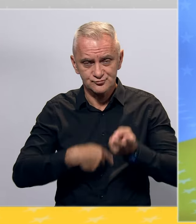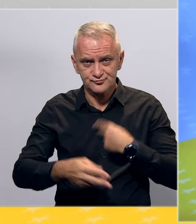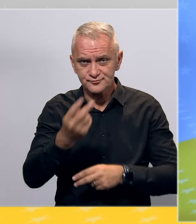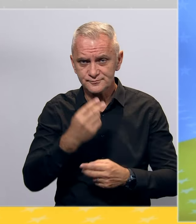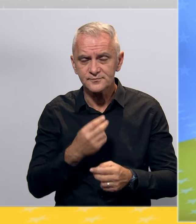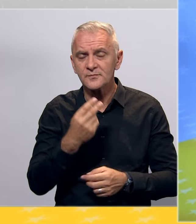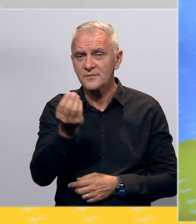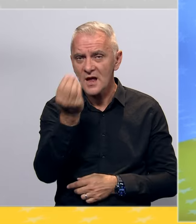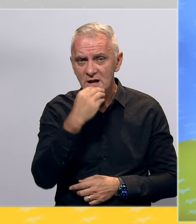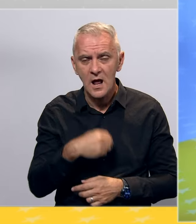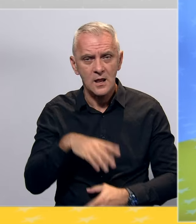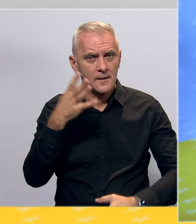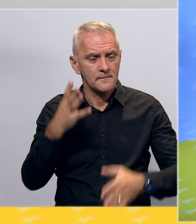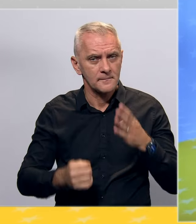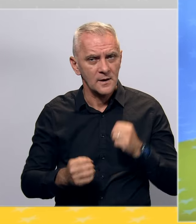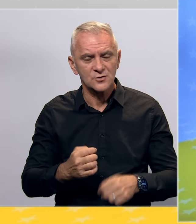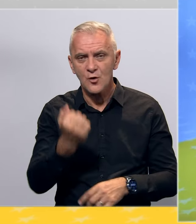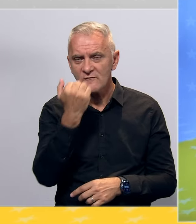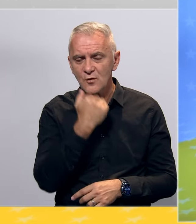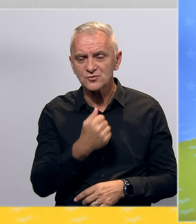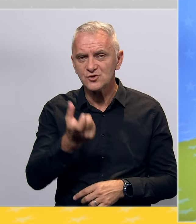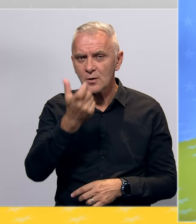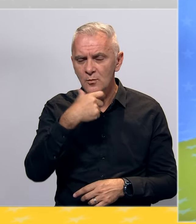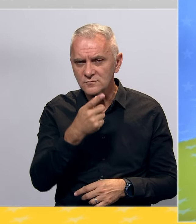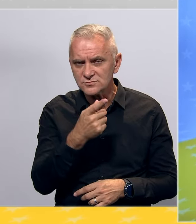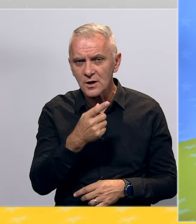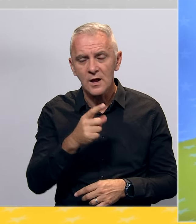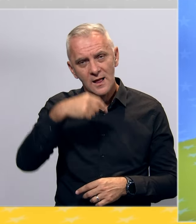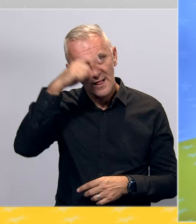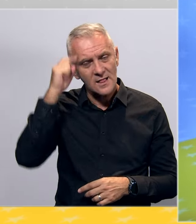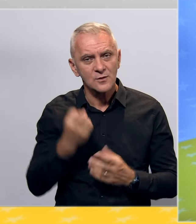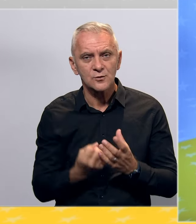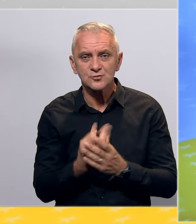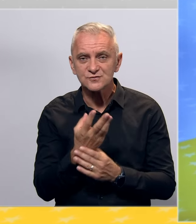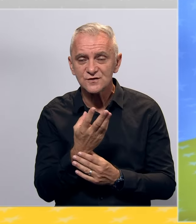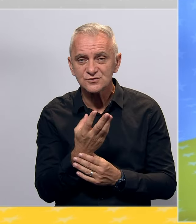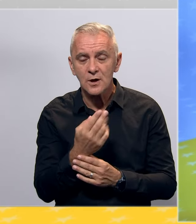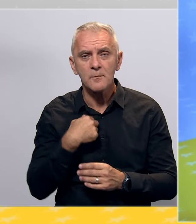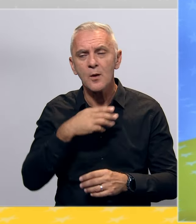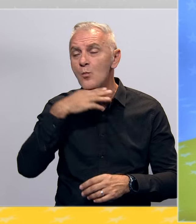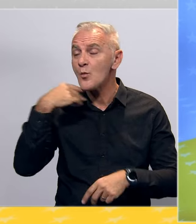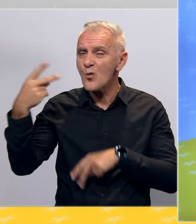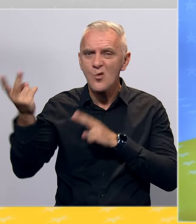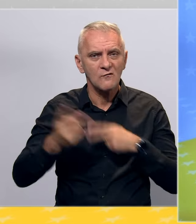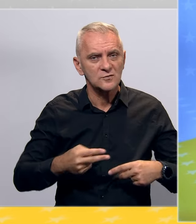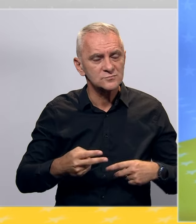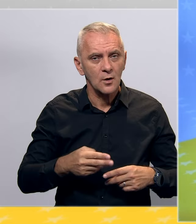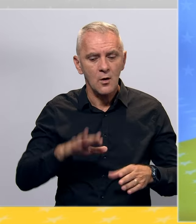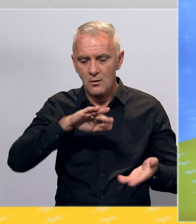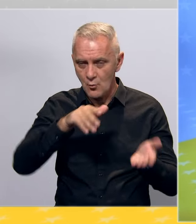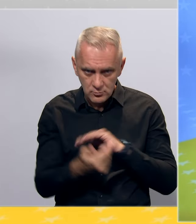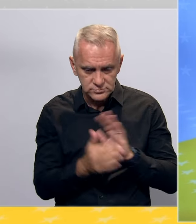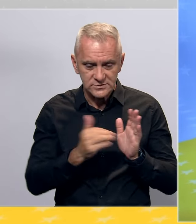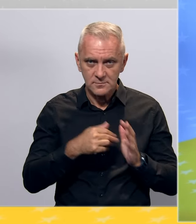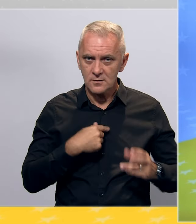i mesnih proizvoda, voća, povrća i ljekobilja. Uvozimo dosta umjesto da proizvodimo i koristimo